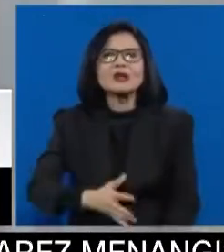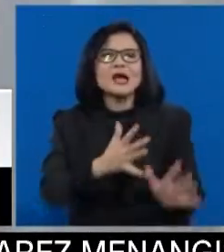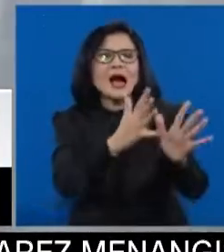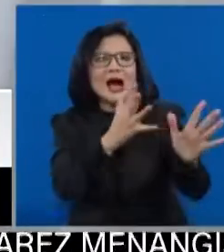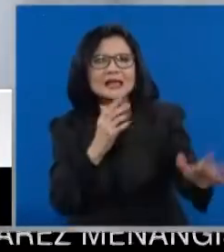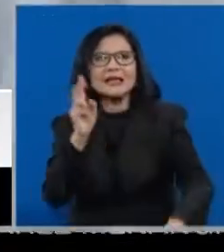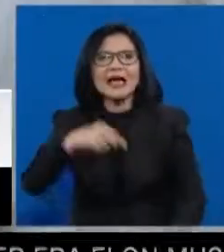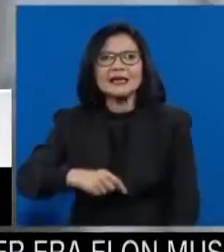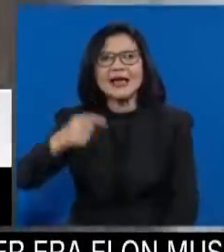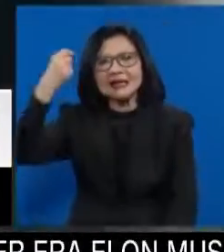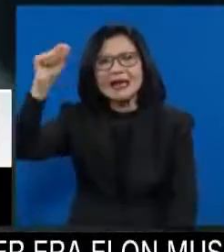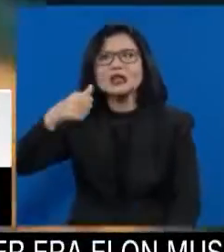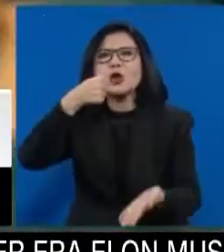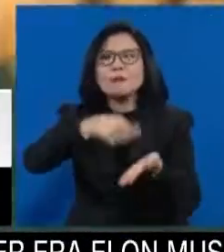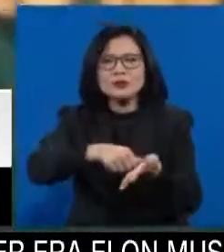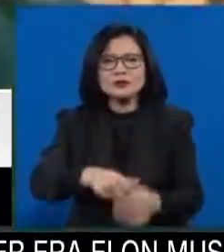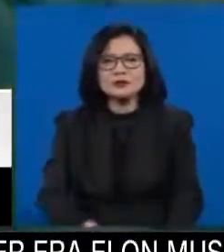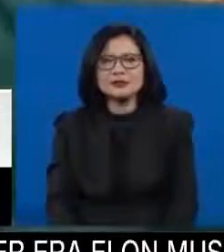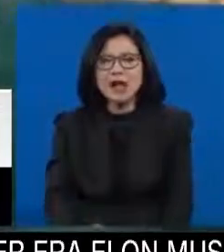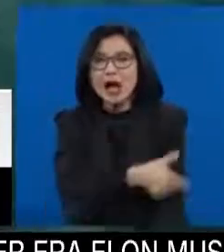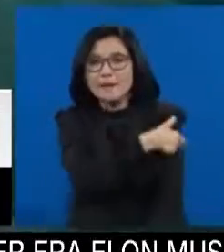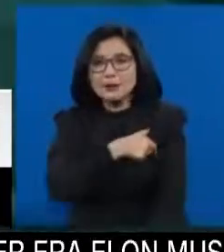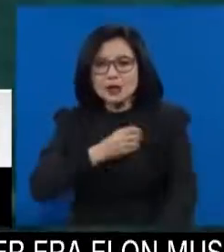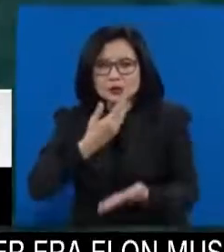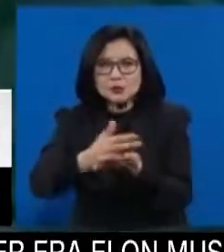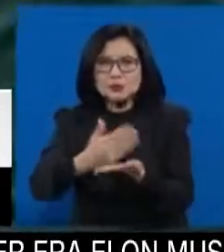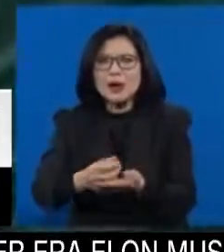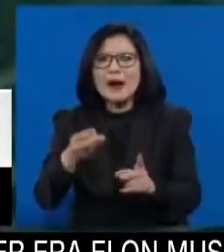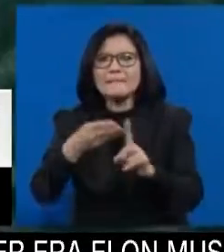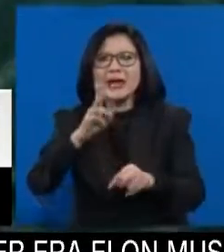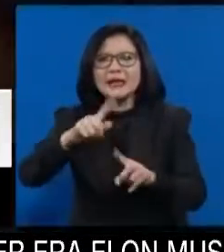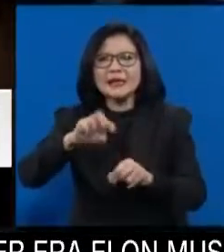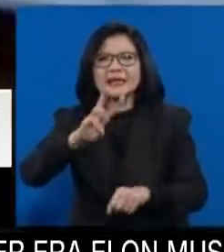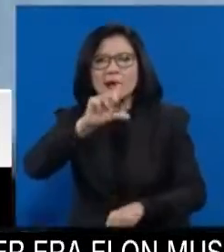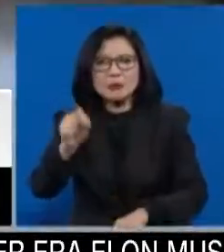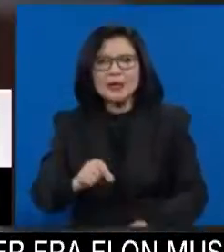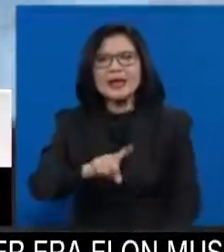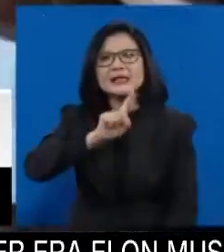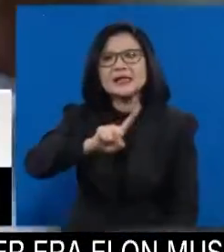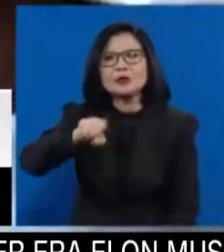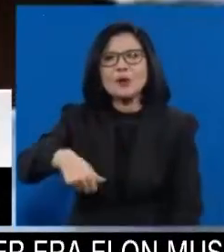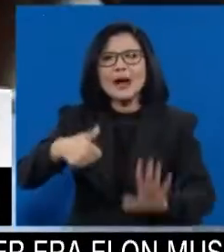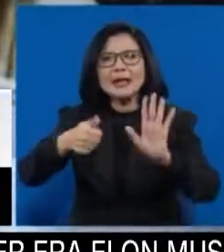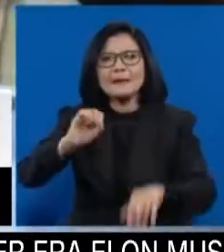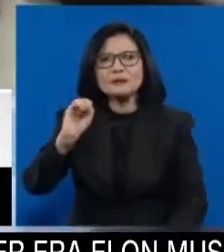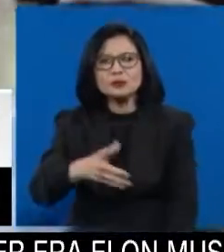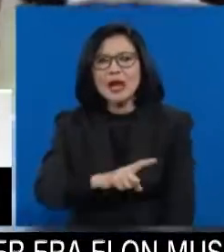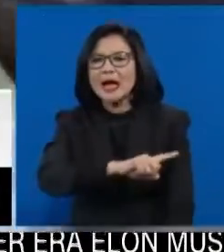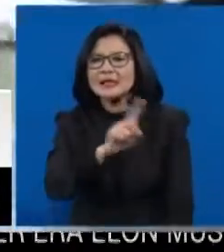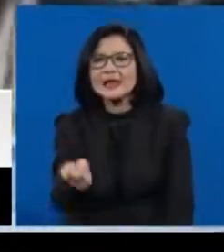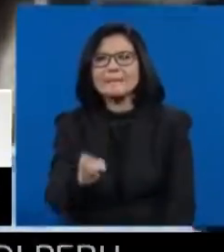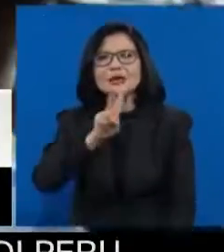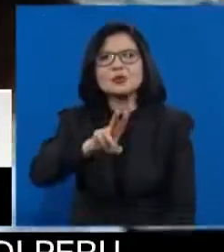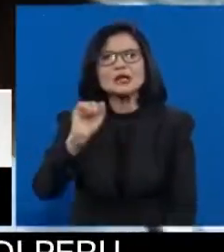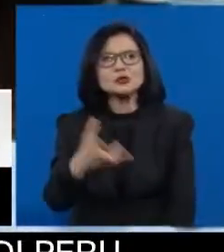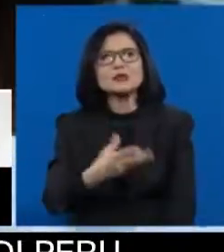kantor pos. Dalam pembagian ini, petugas membagikan jatah BLT 3 bulan sebesar 1,6 juta hingga 2